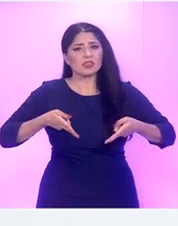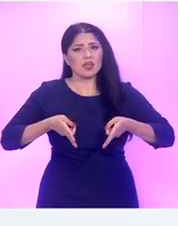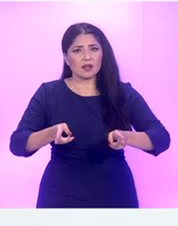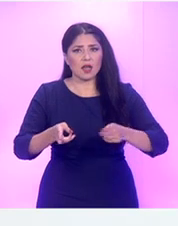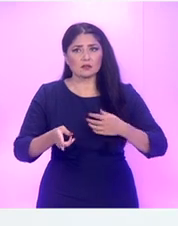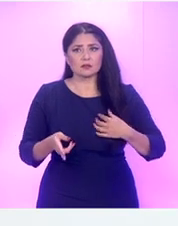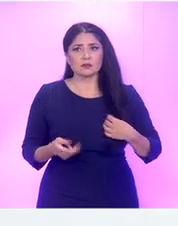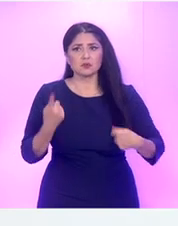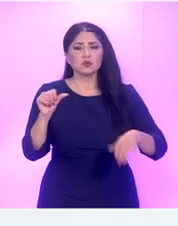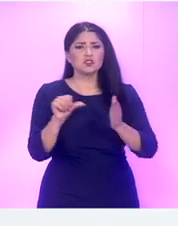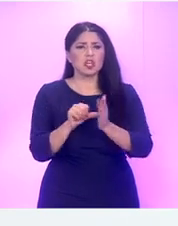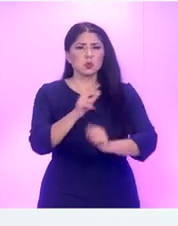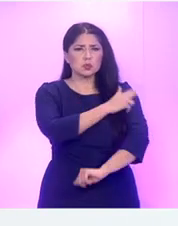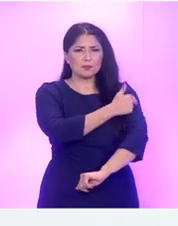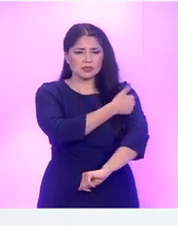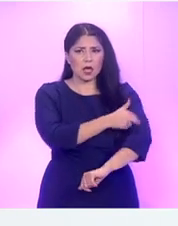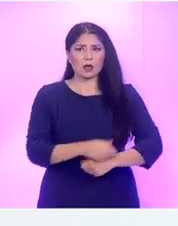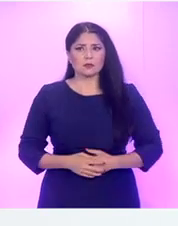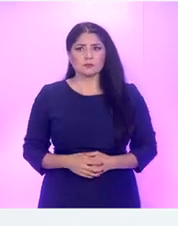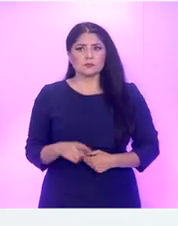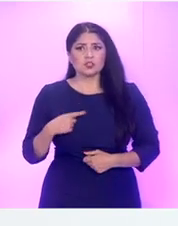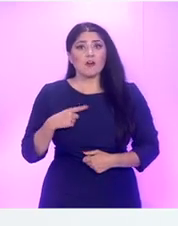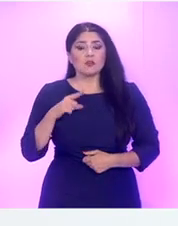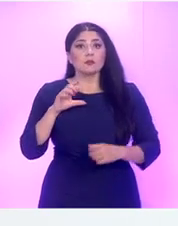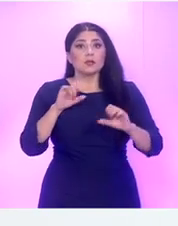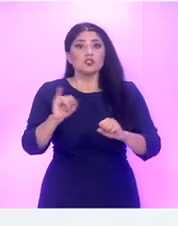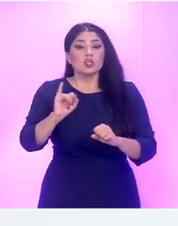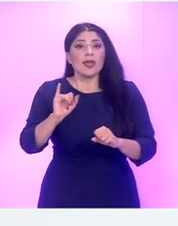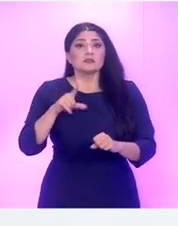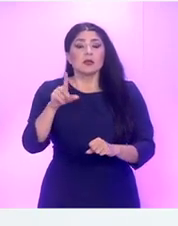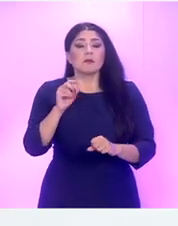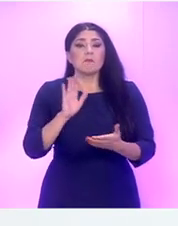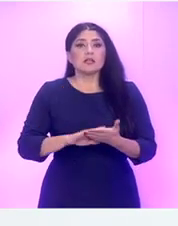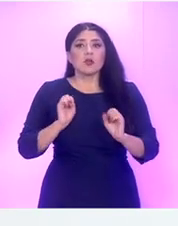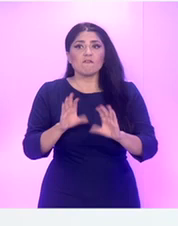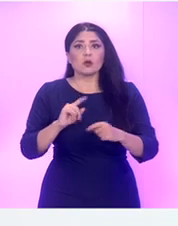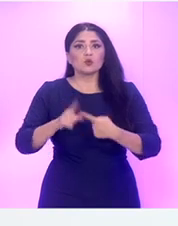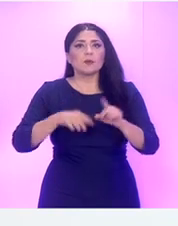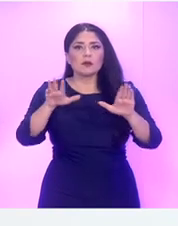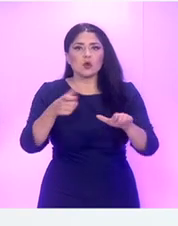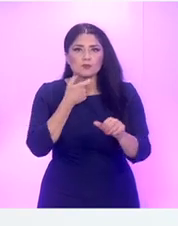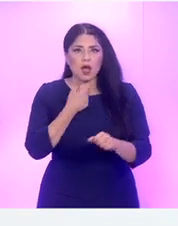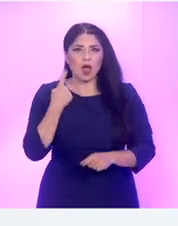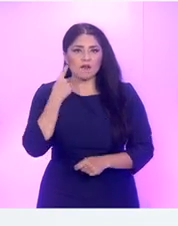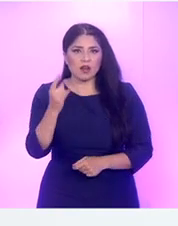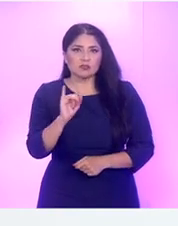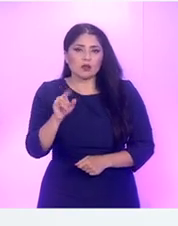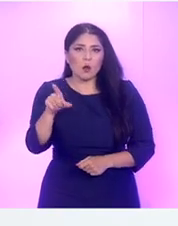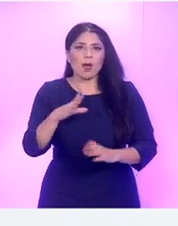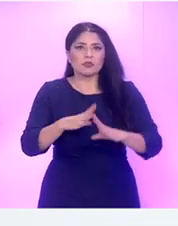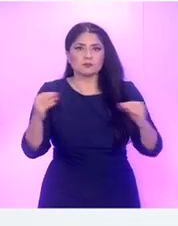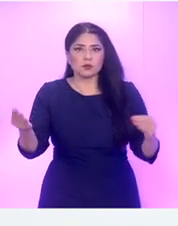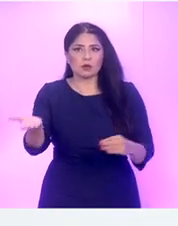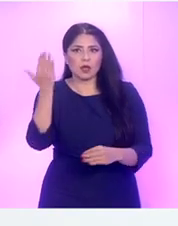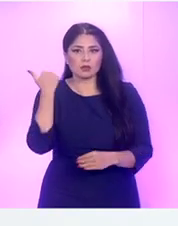într-un centru spital și a fost identificat pe baza unor informații după aproape 19 ani. Și aici aș mai